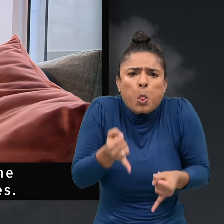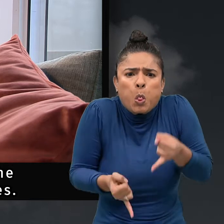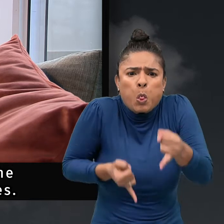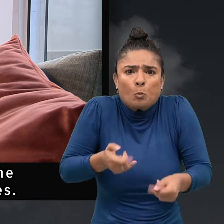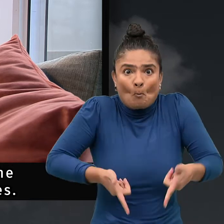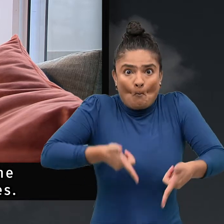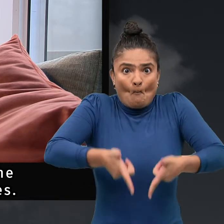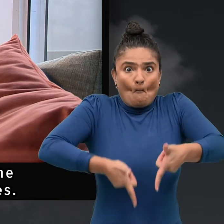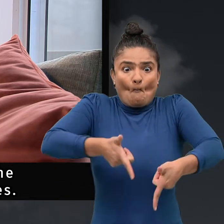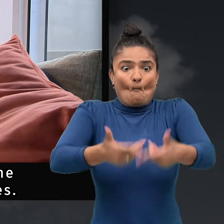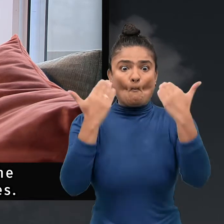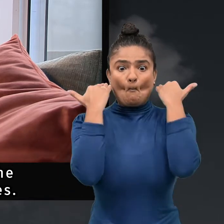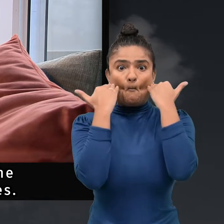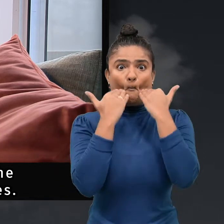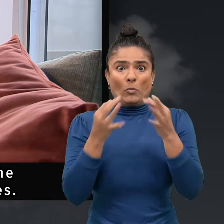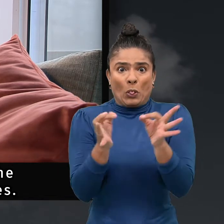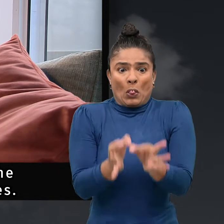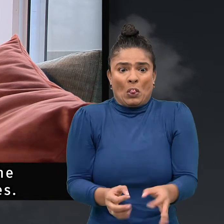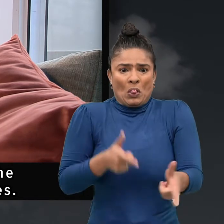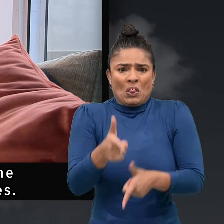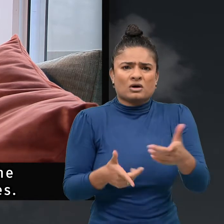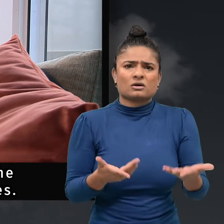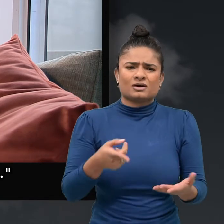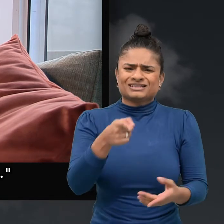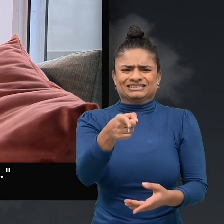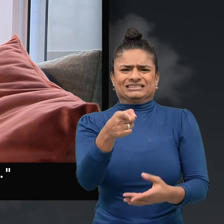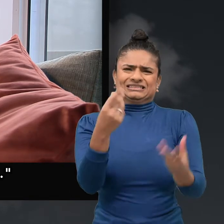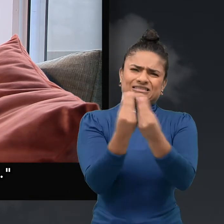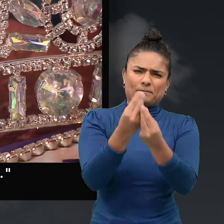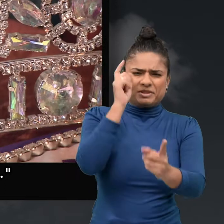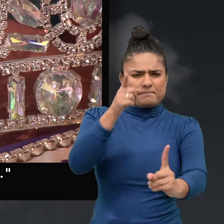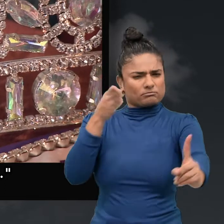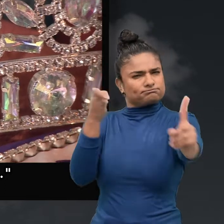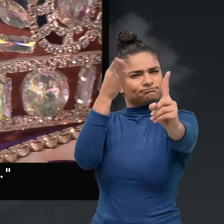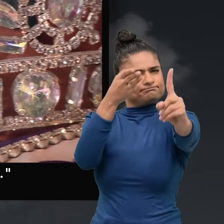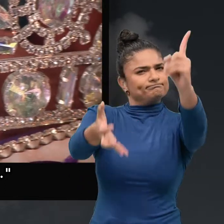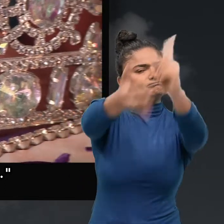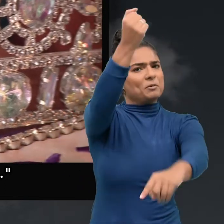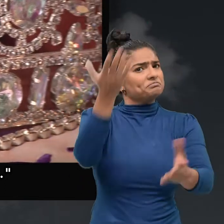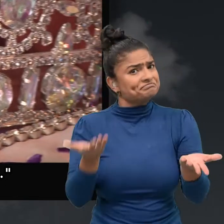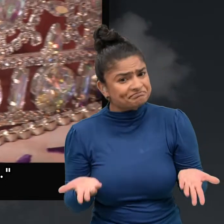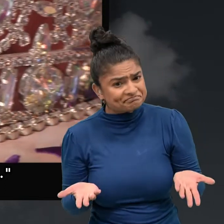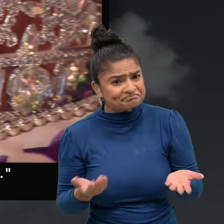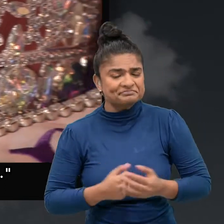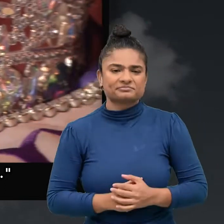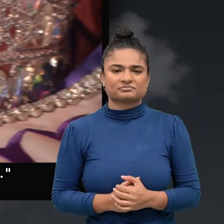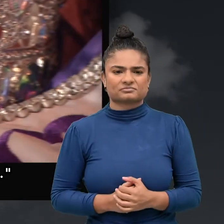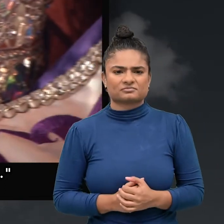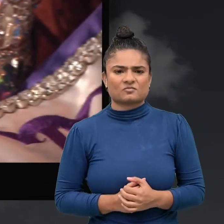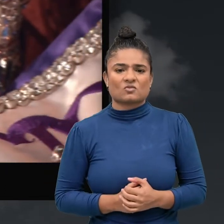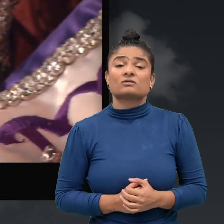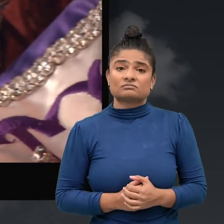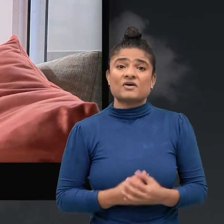so maar is en wat ongelooflik mooi in waakskoene loop. Dit is nou, iets om na te